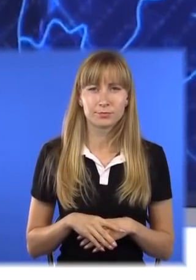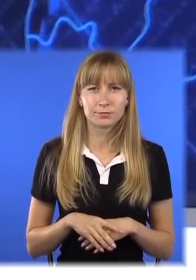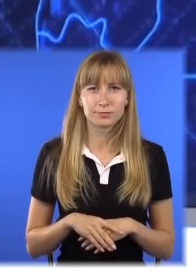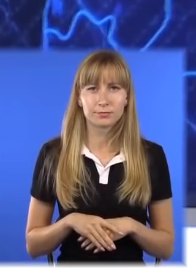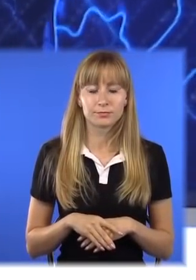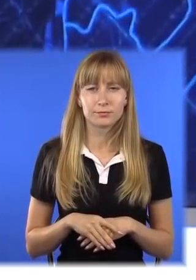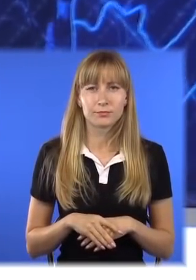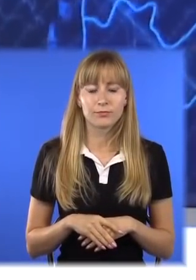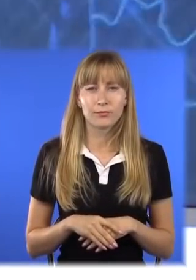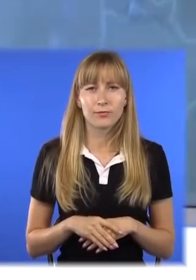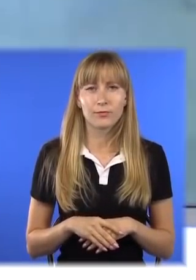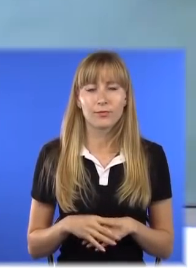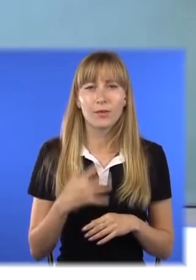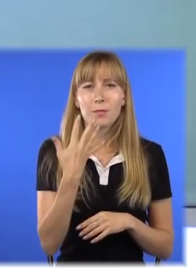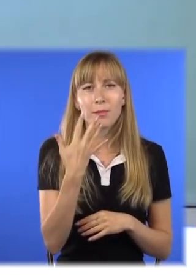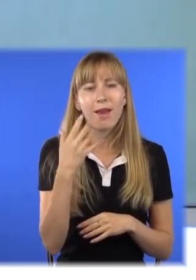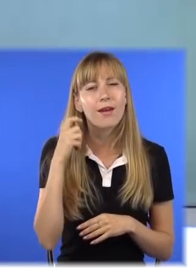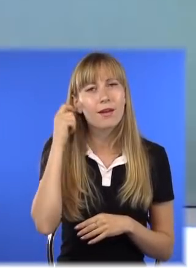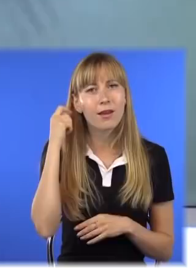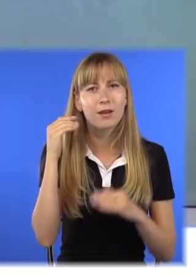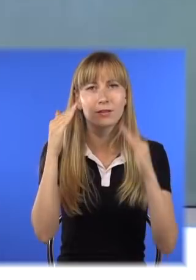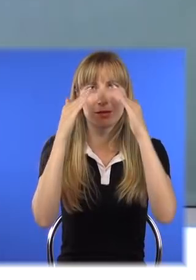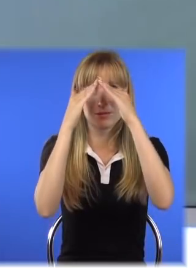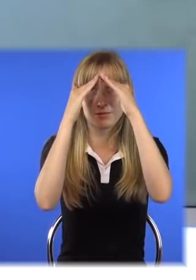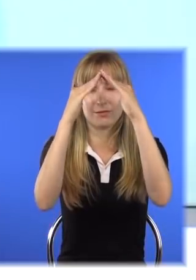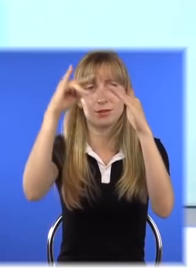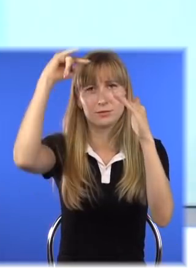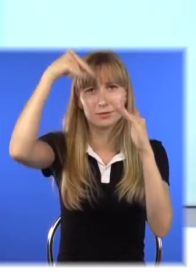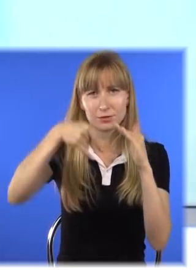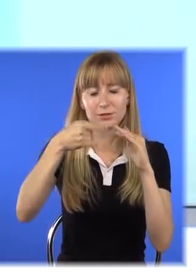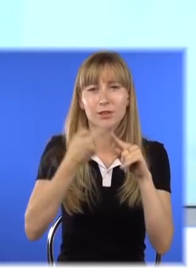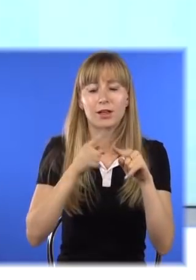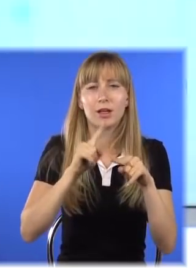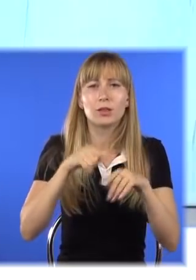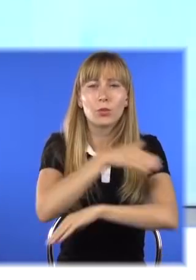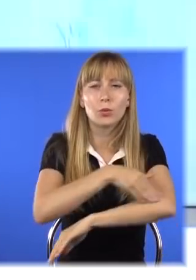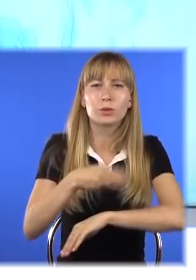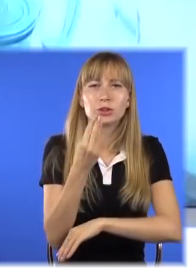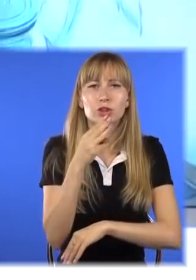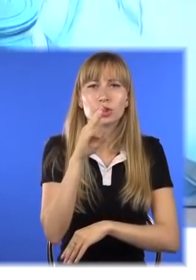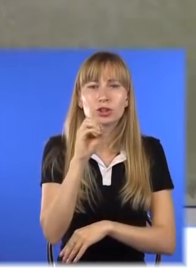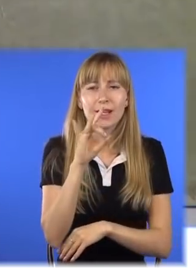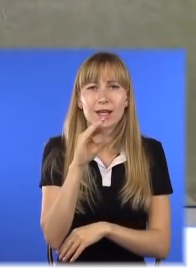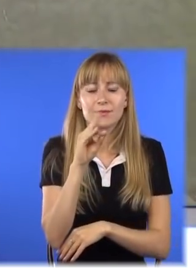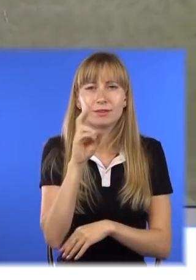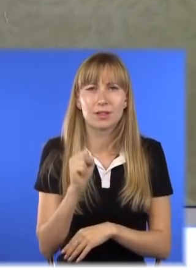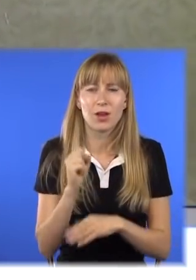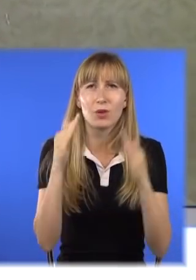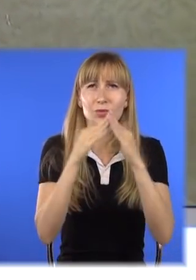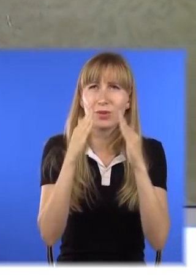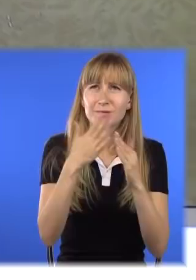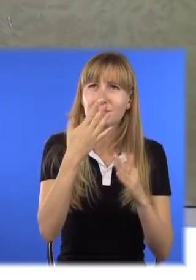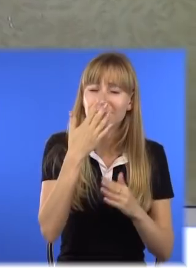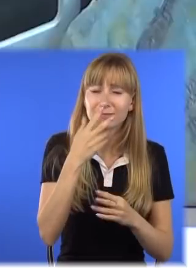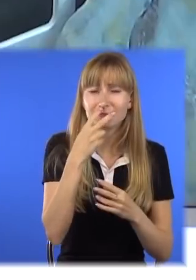5 років з дірявим дахом. Саме так живуть містяни на вулиці Штерівській. У квартирах неприємний запах та вогкість, а